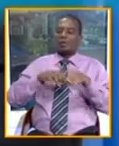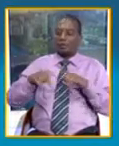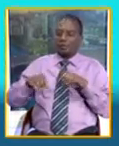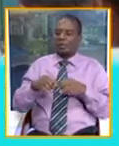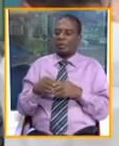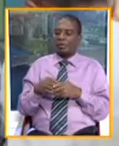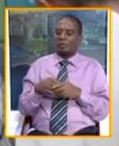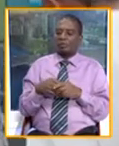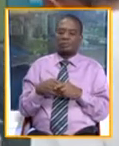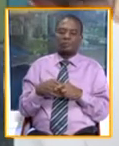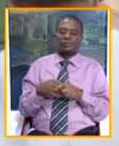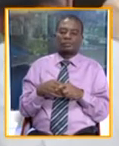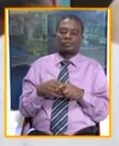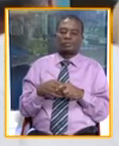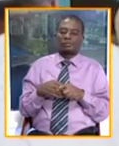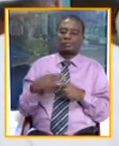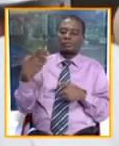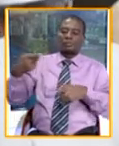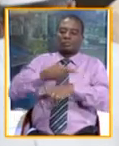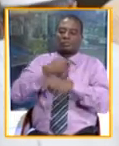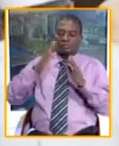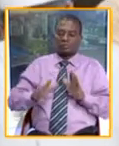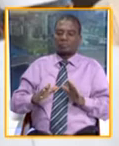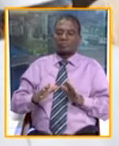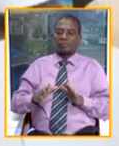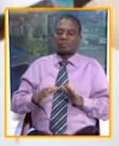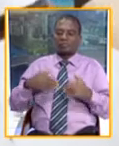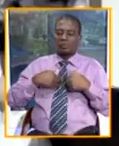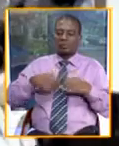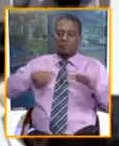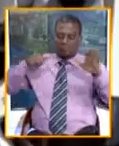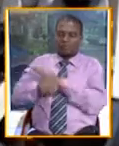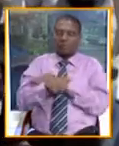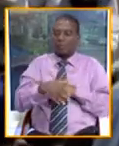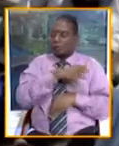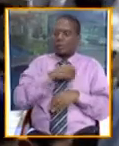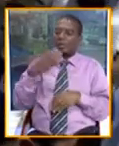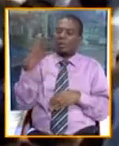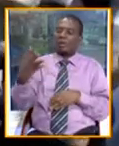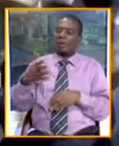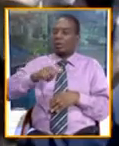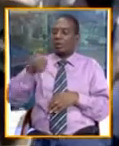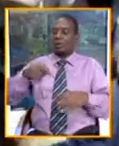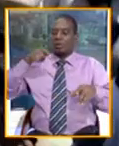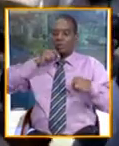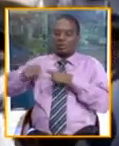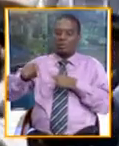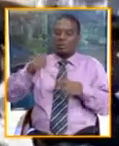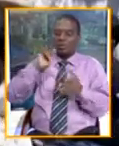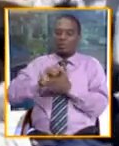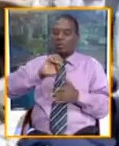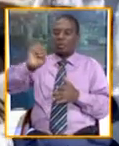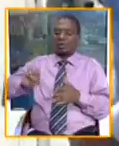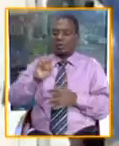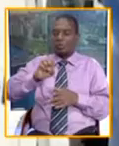cause. 4 vaccinateurs anti-polio ont été tués et 4 autres blessés dans une série d'attaques ce mardi dans l'est